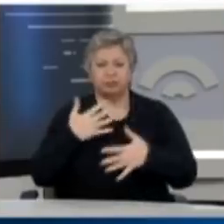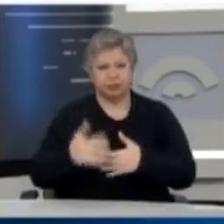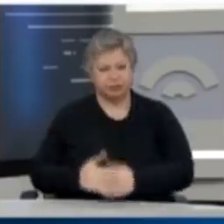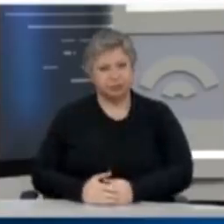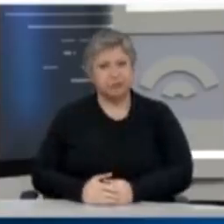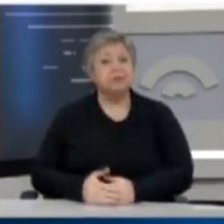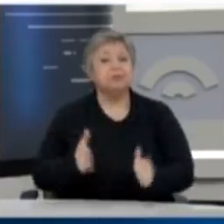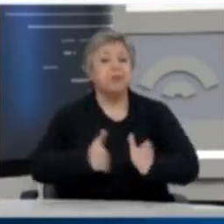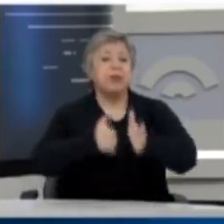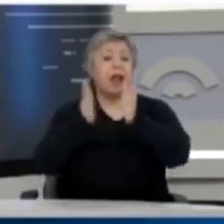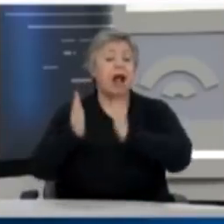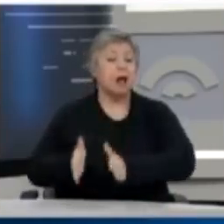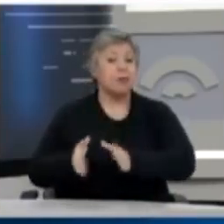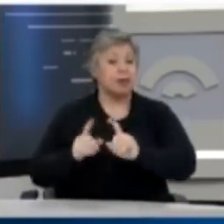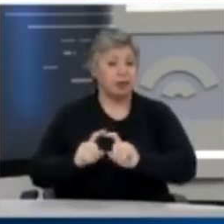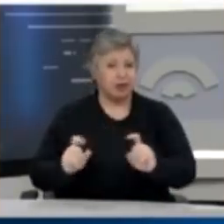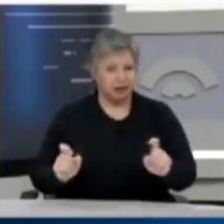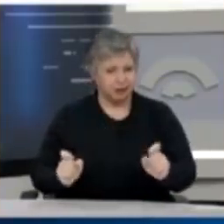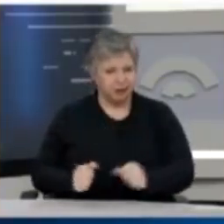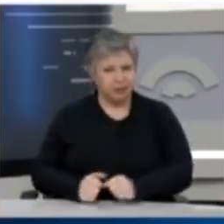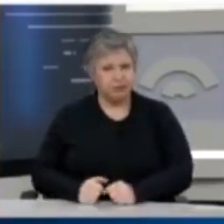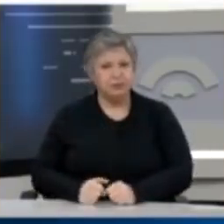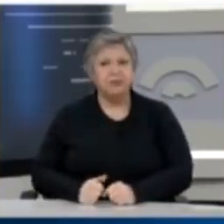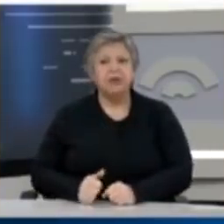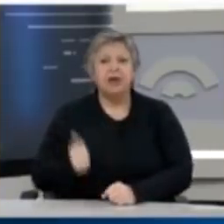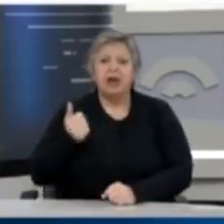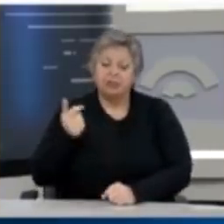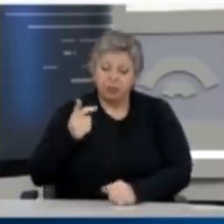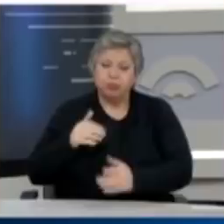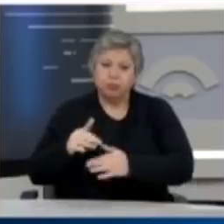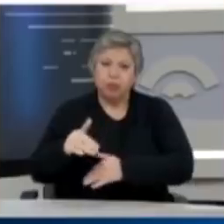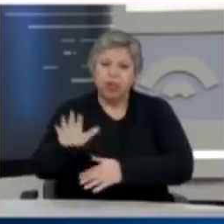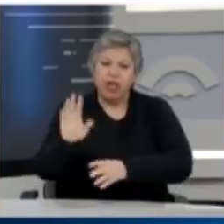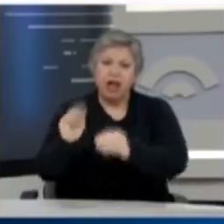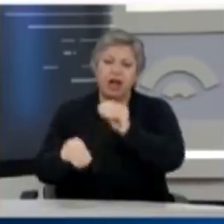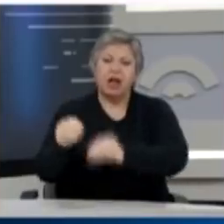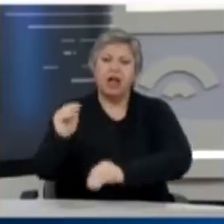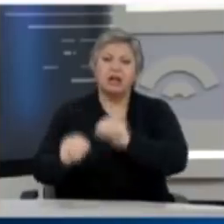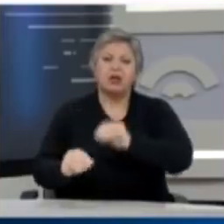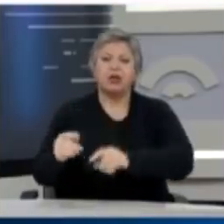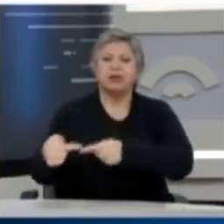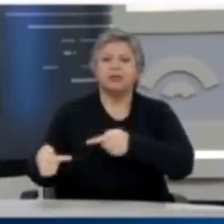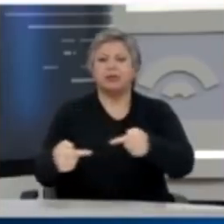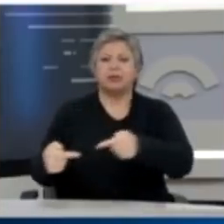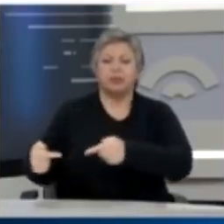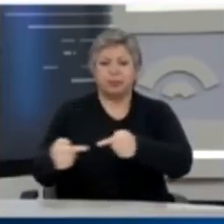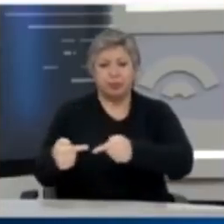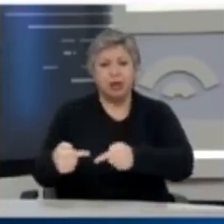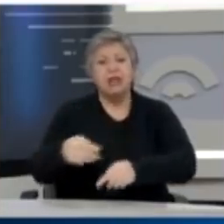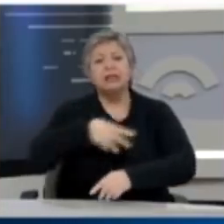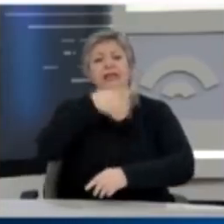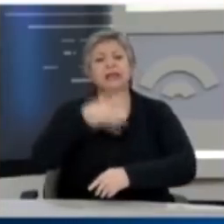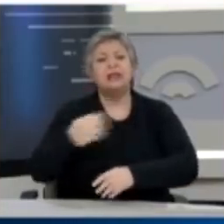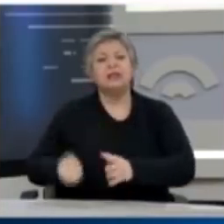Και από την άλλη, υπηρετεί την προεκλογική αντιπαράθεση ανάμεσα στο ΣΥΡΙΖΑ και στη Νέα